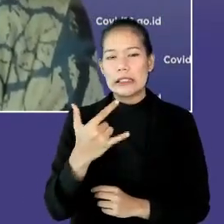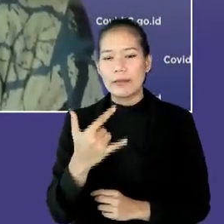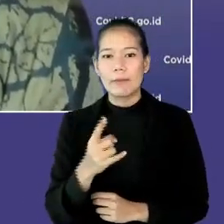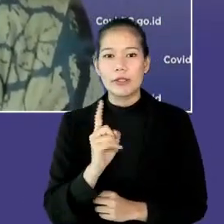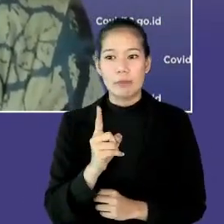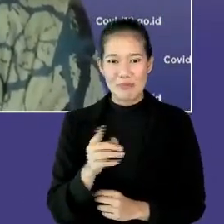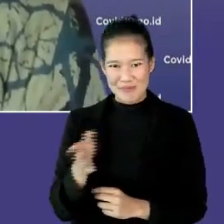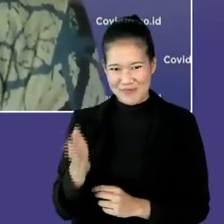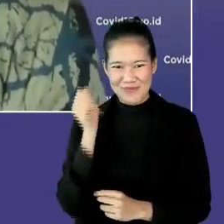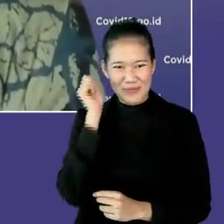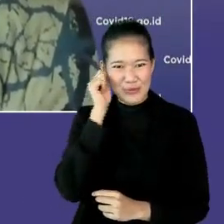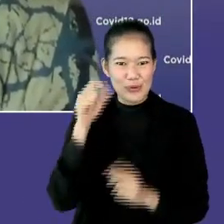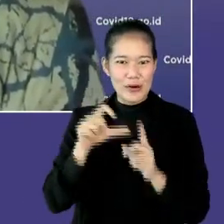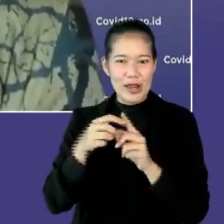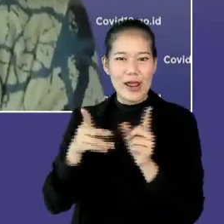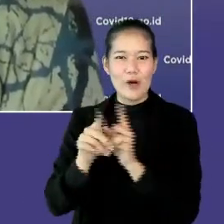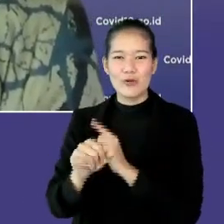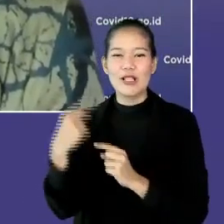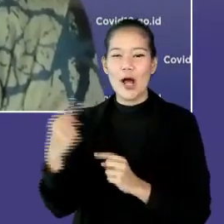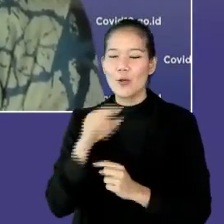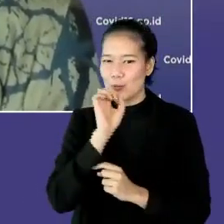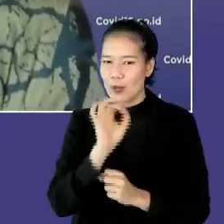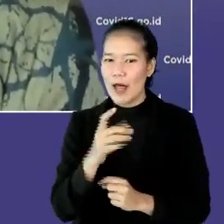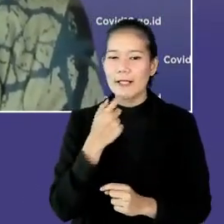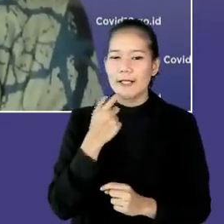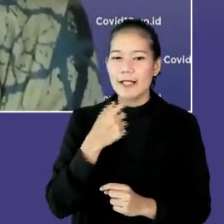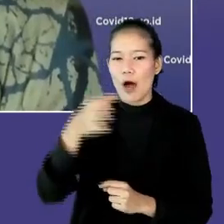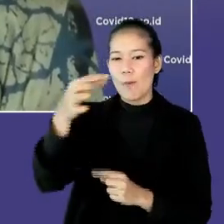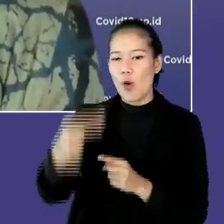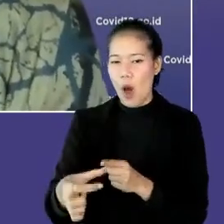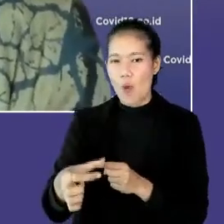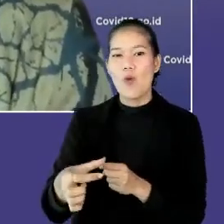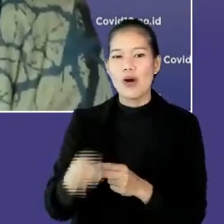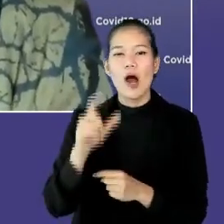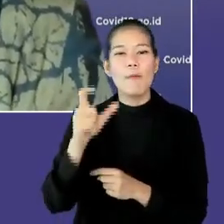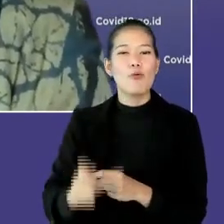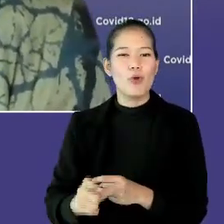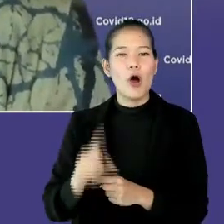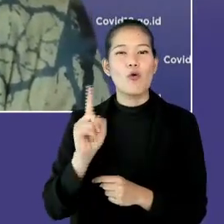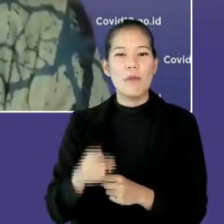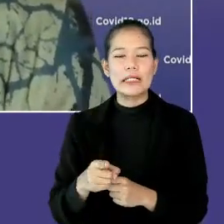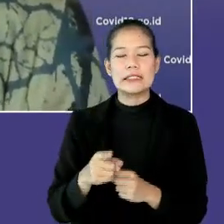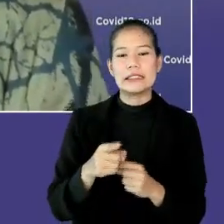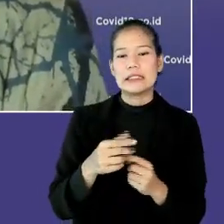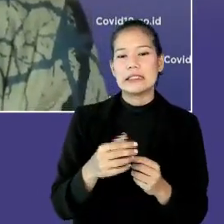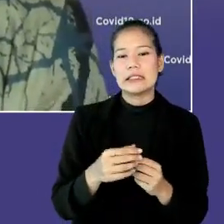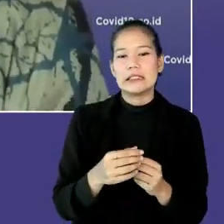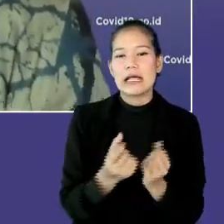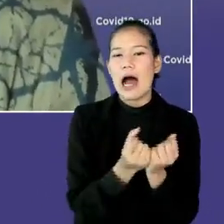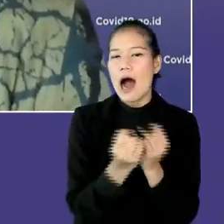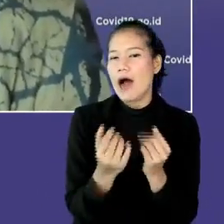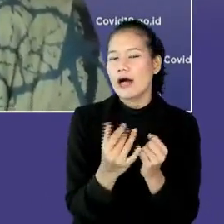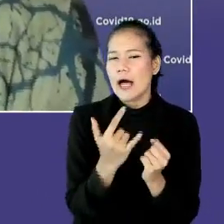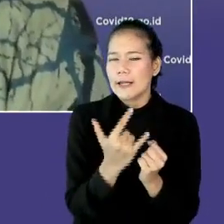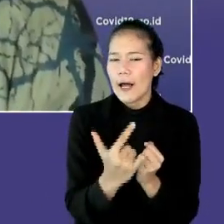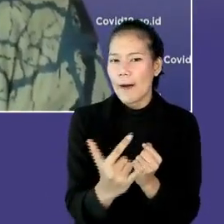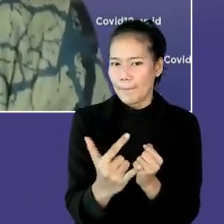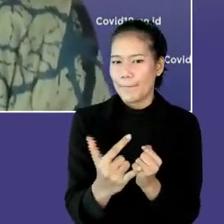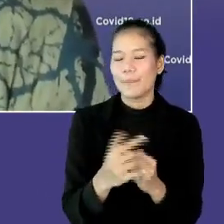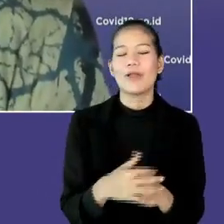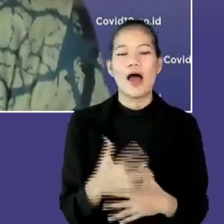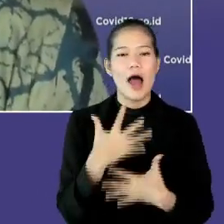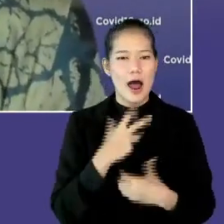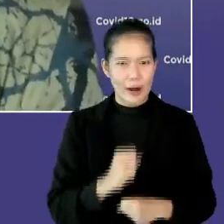karena biasanya Dr. Dewi kasih juga nih per pulau begitu ya. Ada yang kayaknya kekeh masih stuck di angka yang tidak terlalu baik. Sementara kita